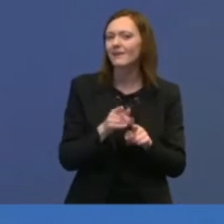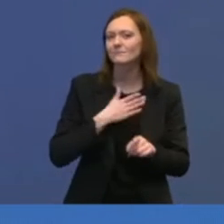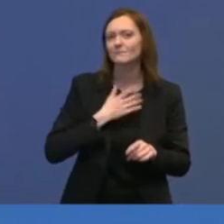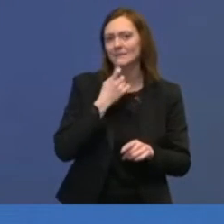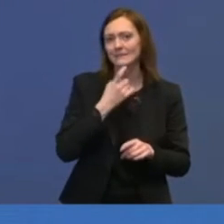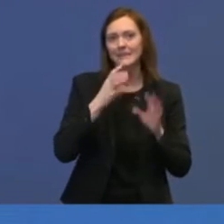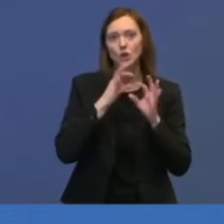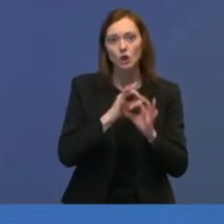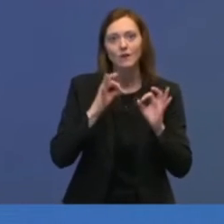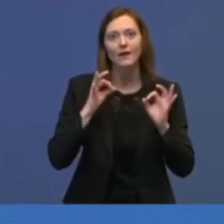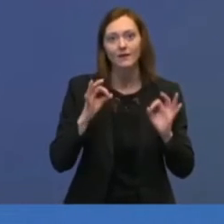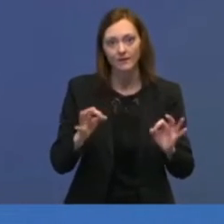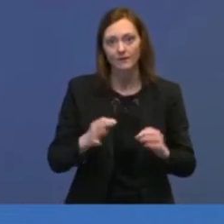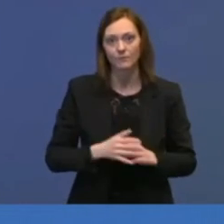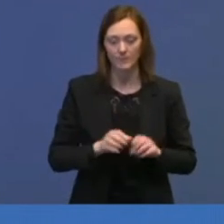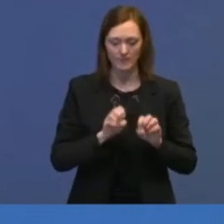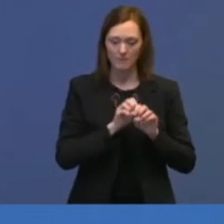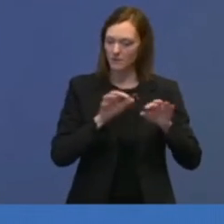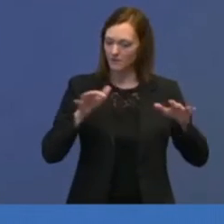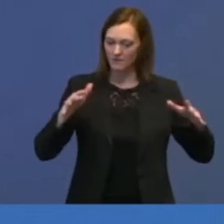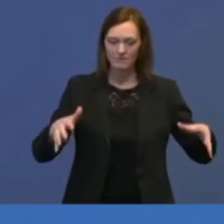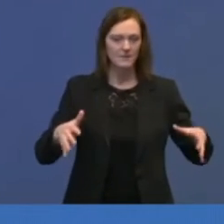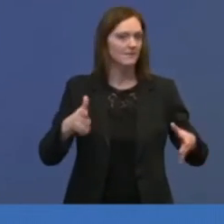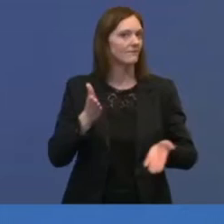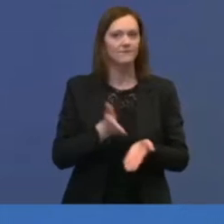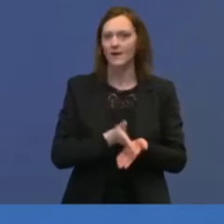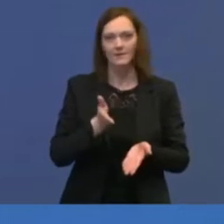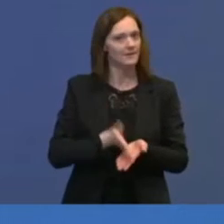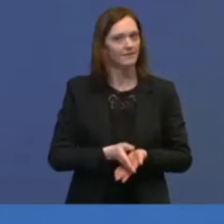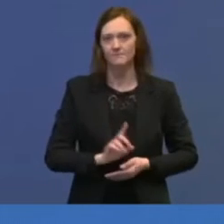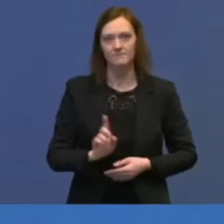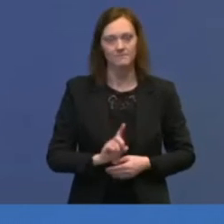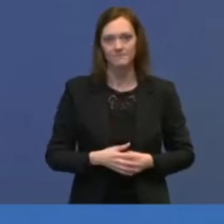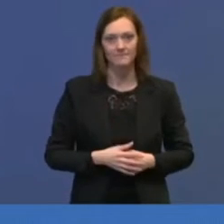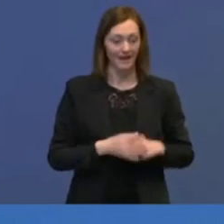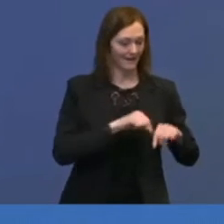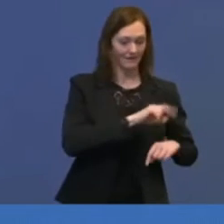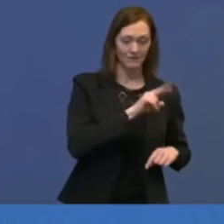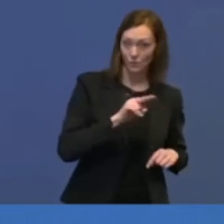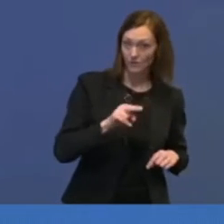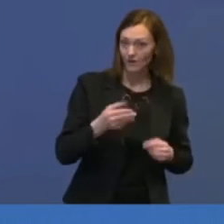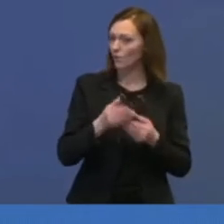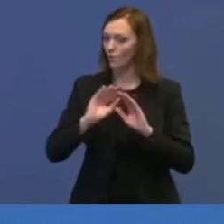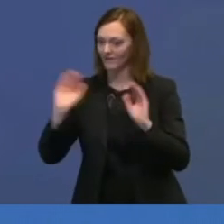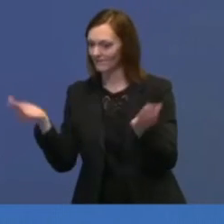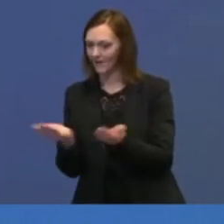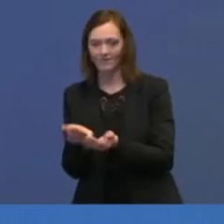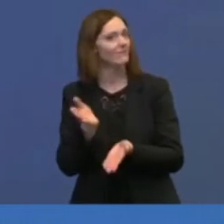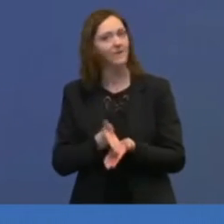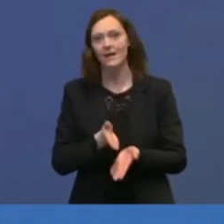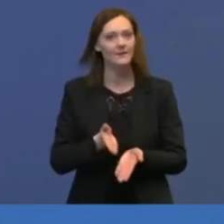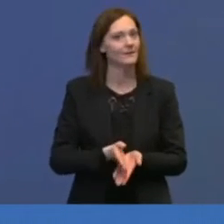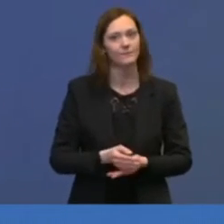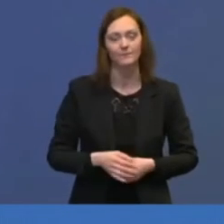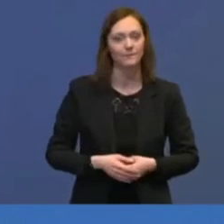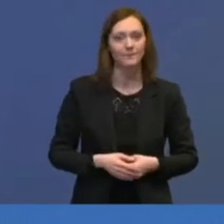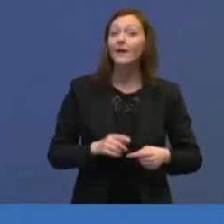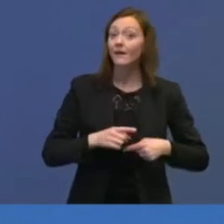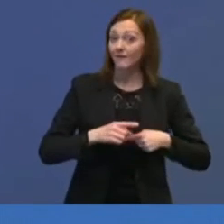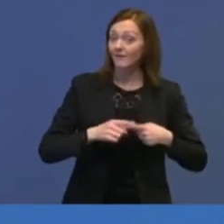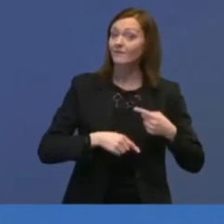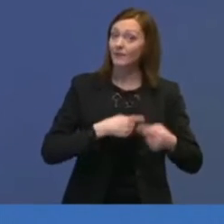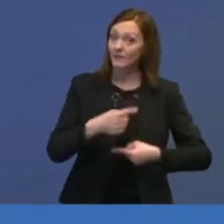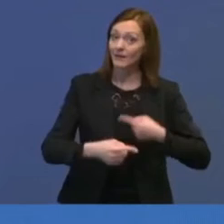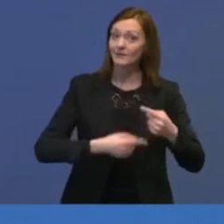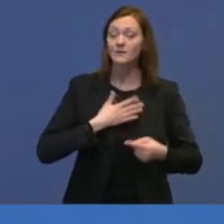yaddadka xaregaya oo sijad u shegeya. Qudurki safmarka aaha kamadnammaani norway iya adduunka beh. Waxa ciri